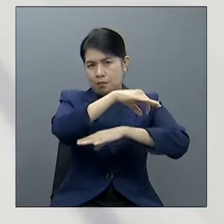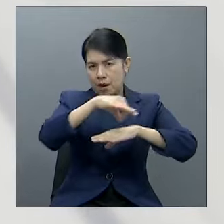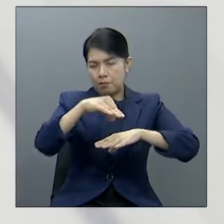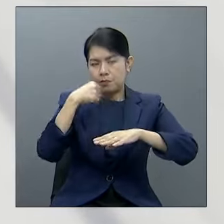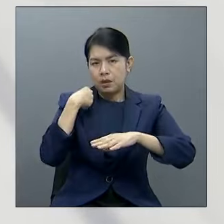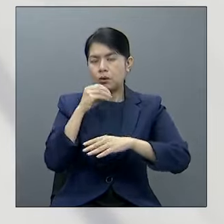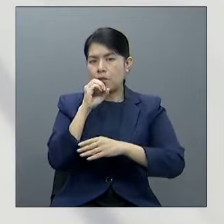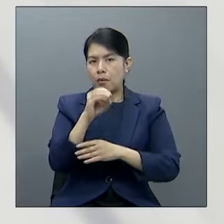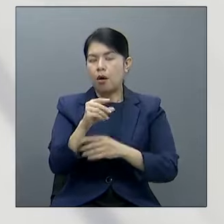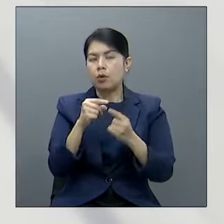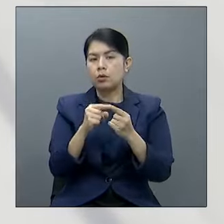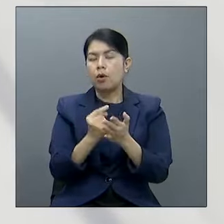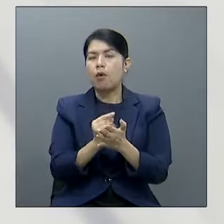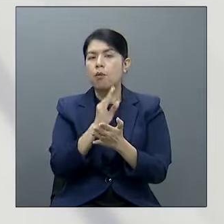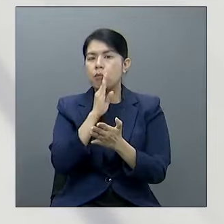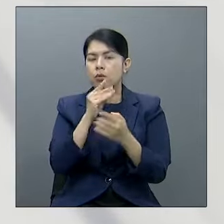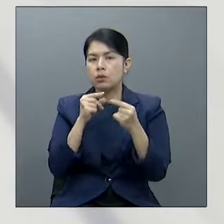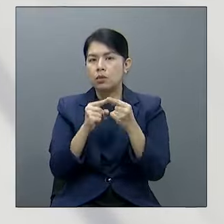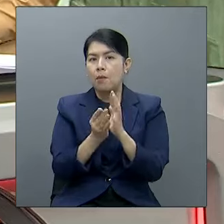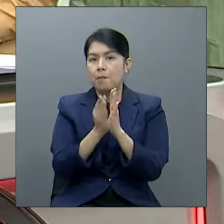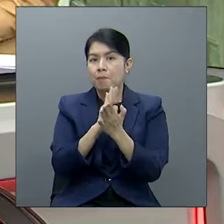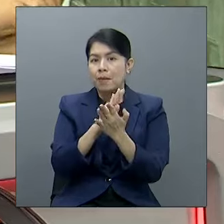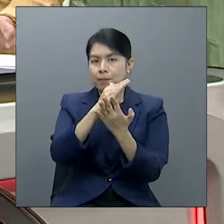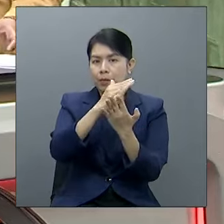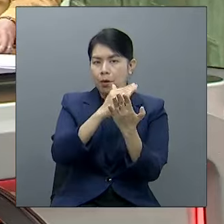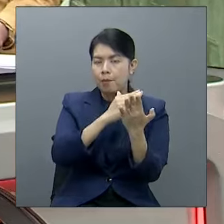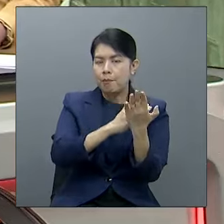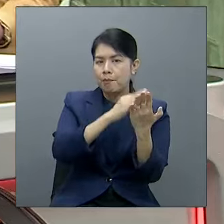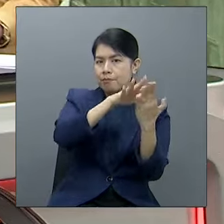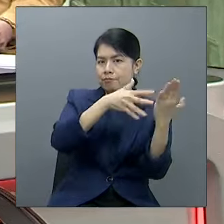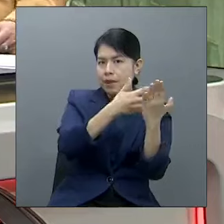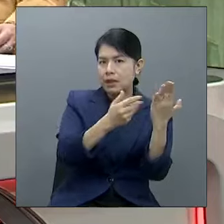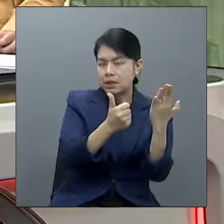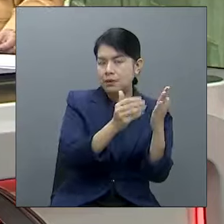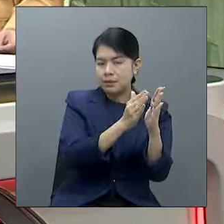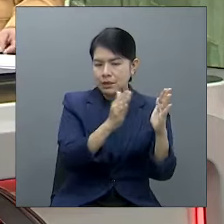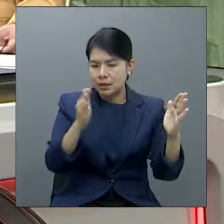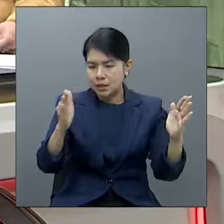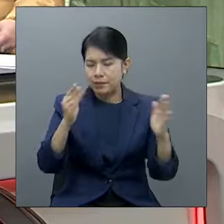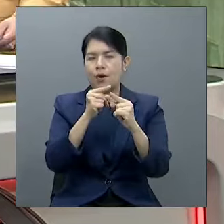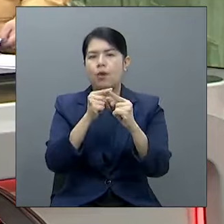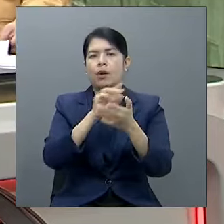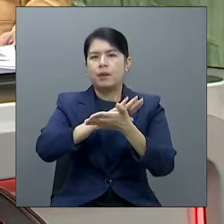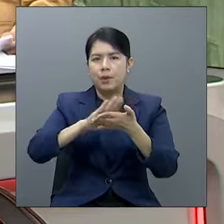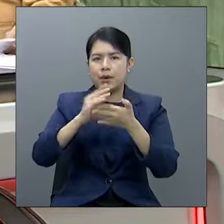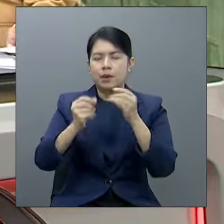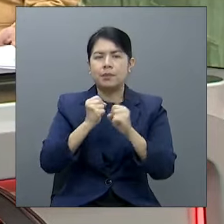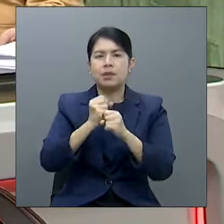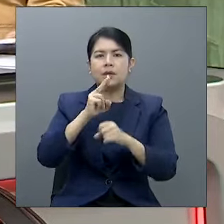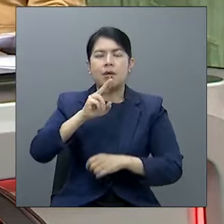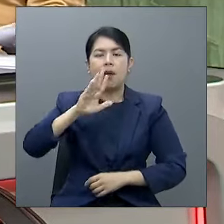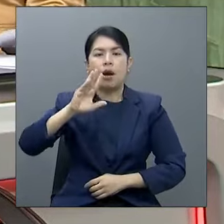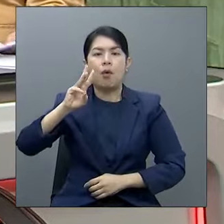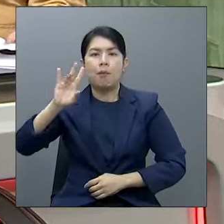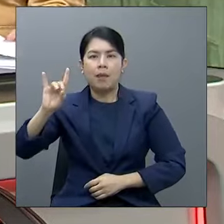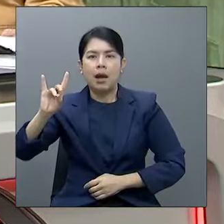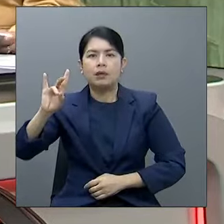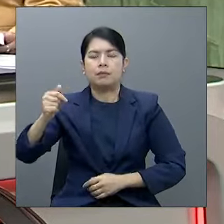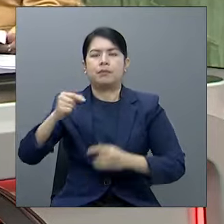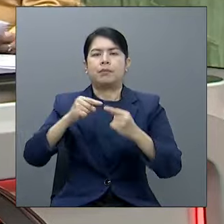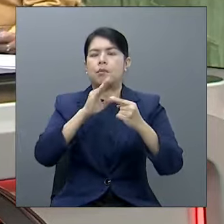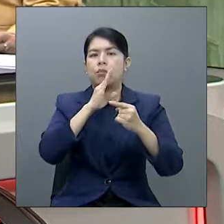ะถ้าเกิดว่าปรับโฟลว์กันดีๆเนี่ยจะเสร็จทันภายในกลางปี68ซึ่งก็เป็นไปตามสัญญาเพราะว่าถ้าจะไปยกเลิกสัญญาถ้าทำไม่ทันเนี่ยอาจารย์ก็ม